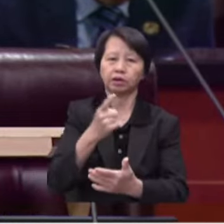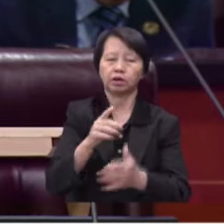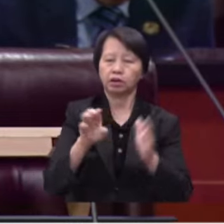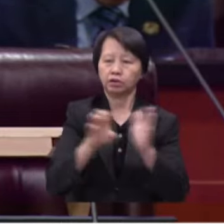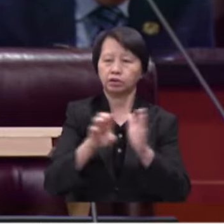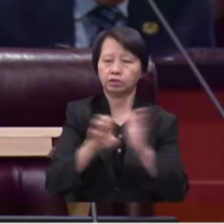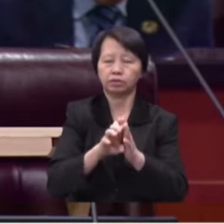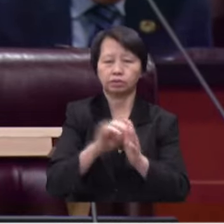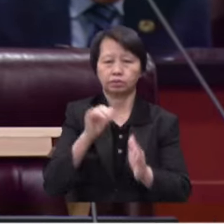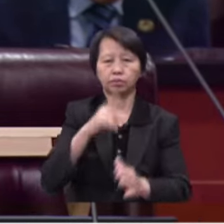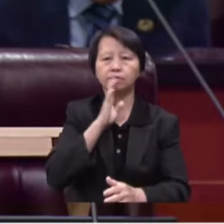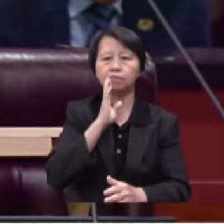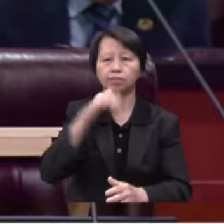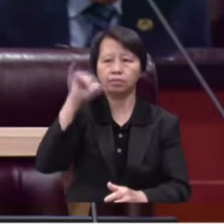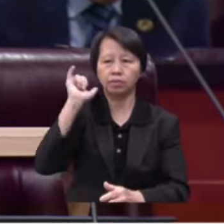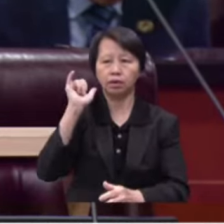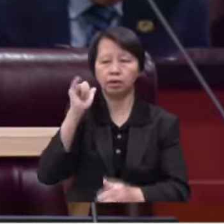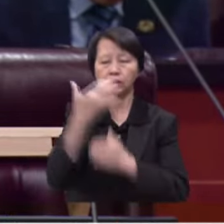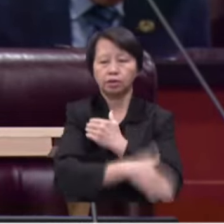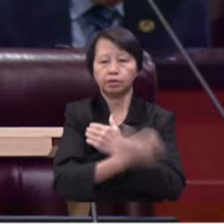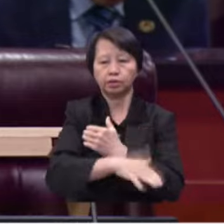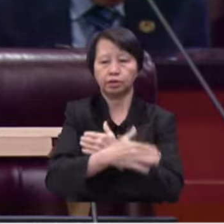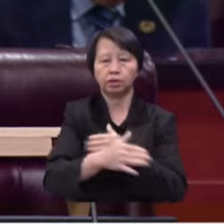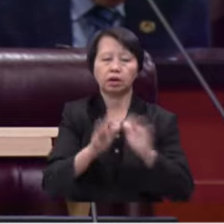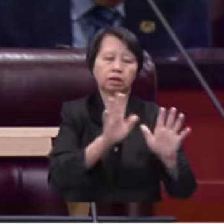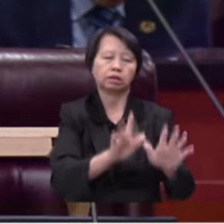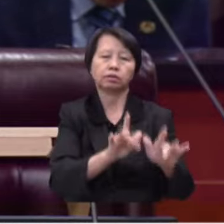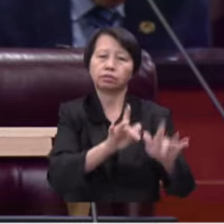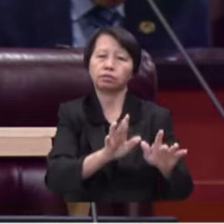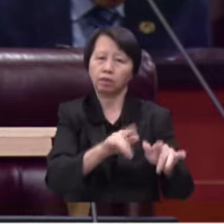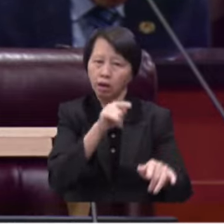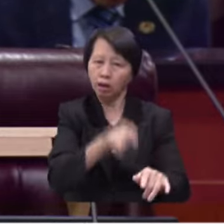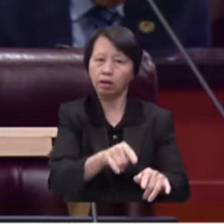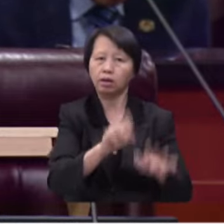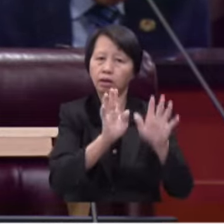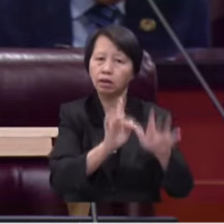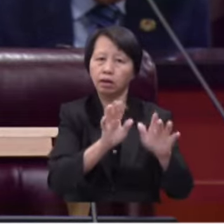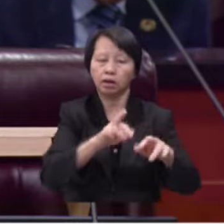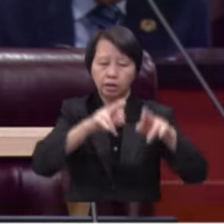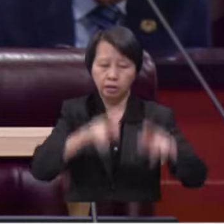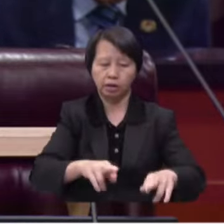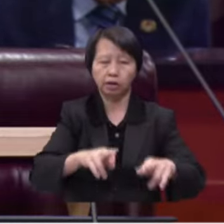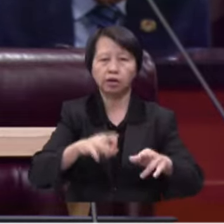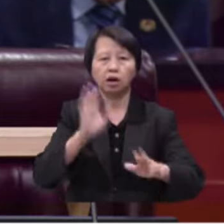kata semalam ada negara perikanan kepada rakyat rakyat